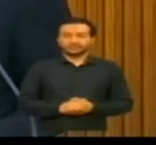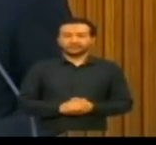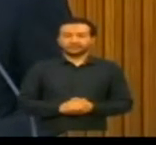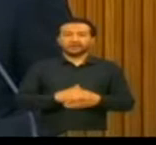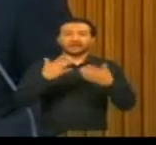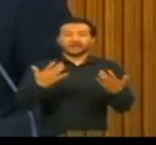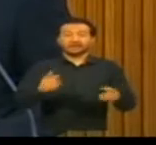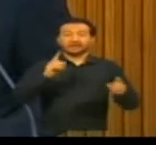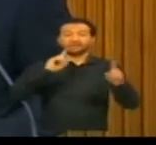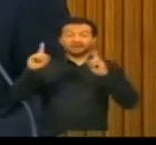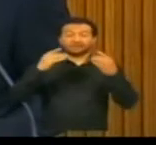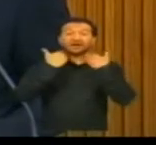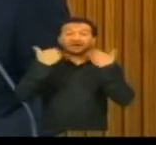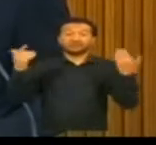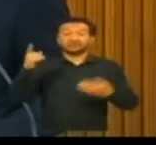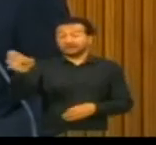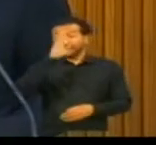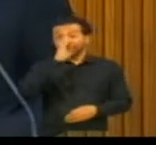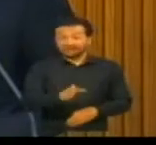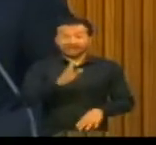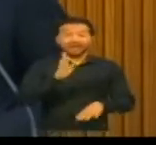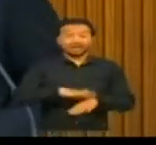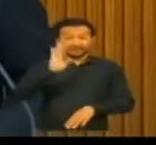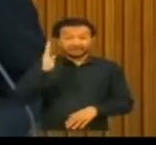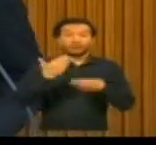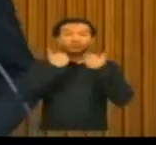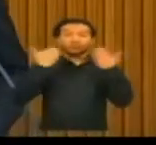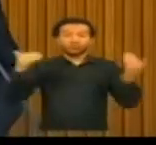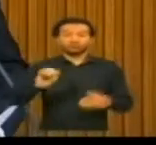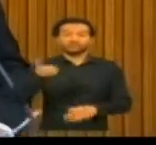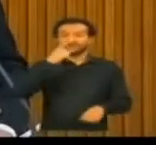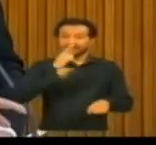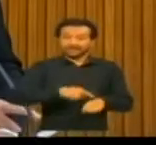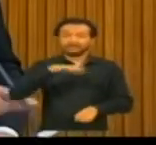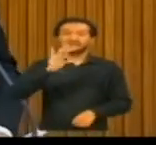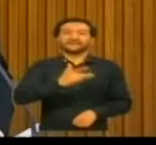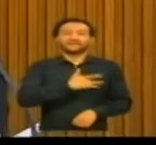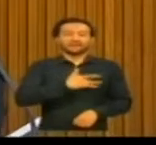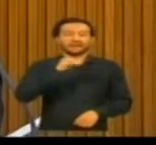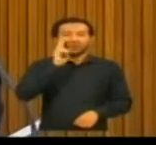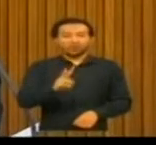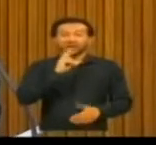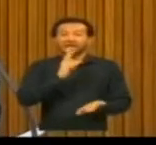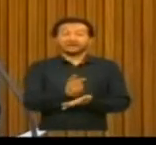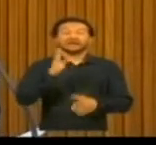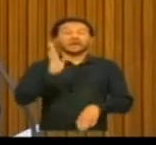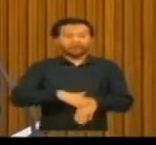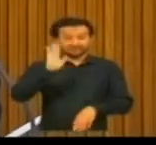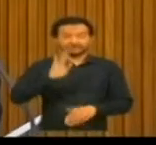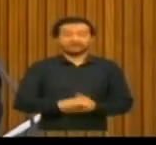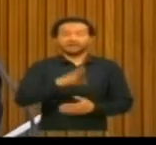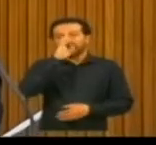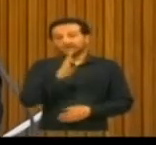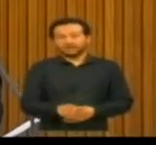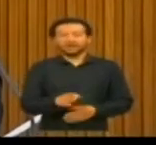Eğer yargıç adaletli davranmazsa, hukukun üstünlüğüne inanmazsa, vicdanına göre karar vermezse